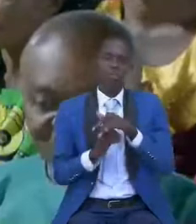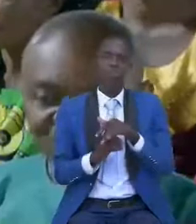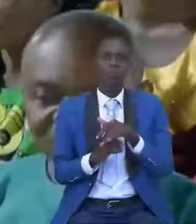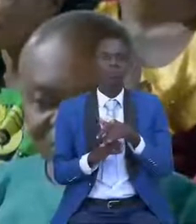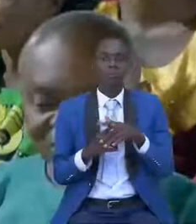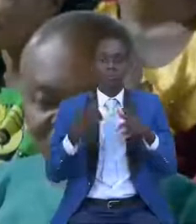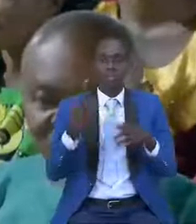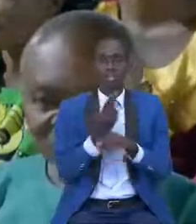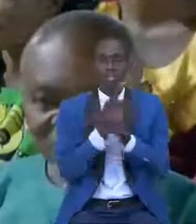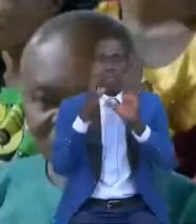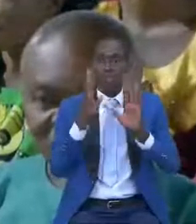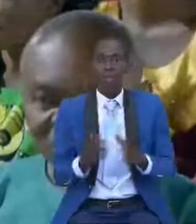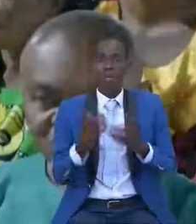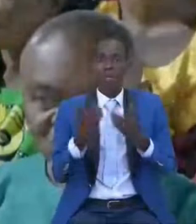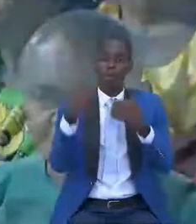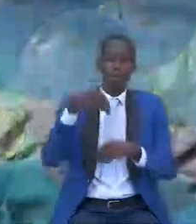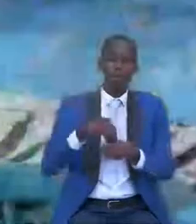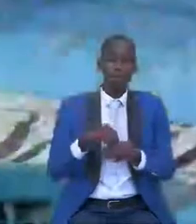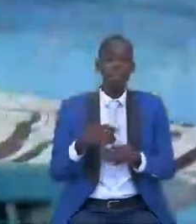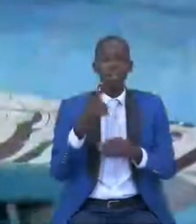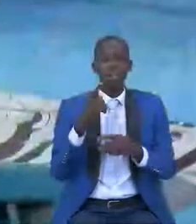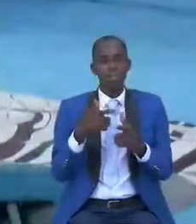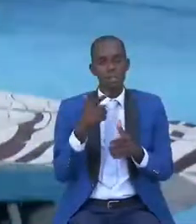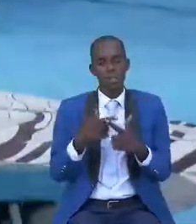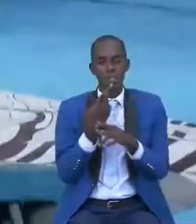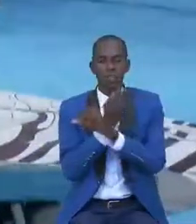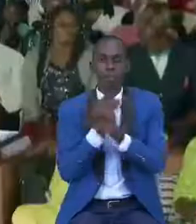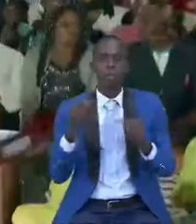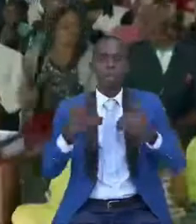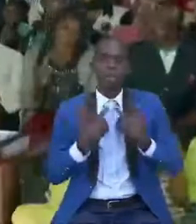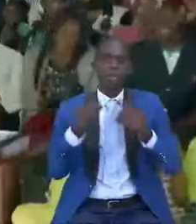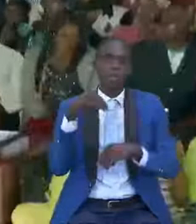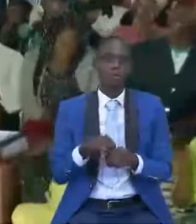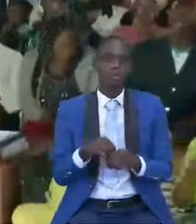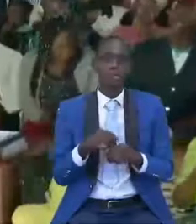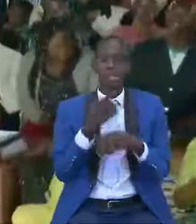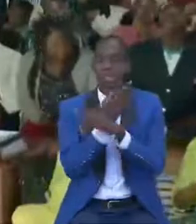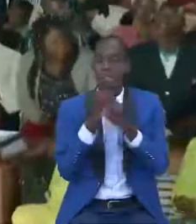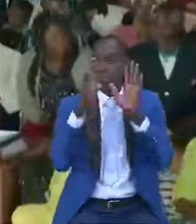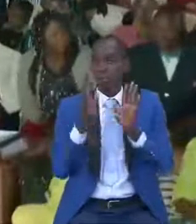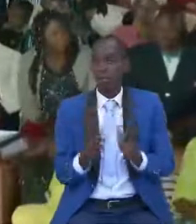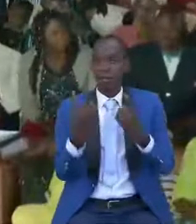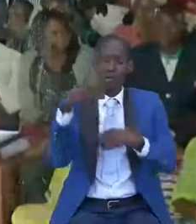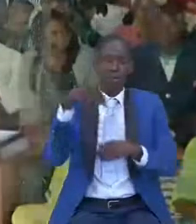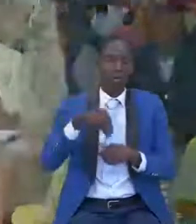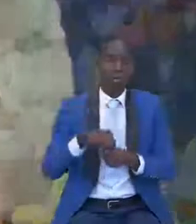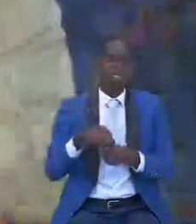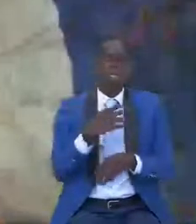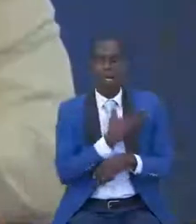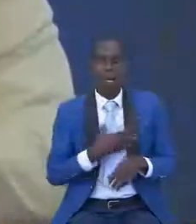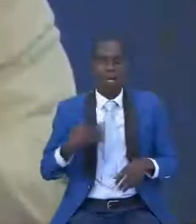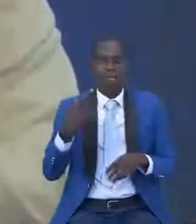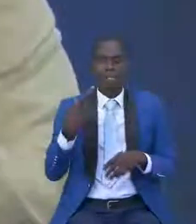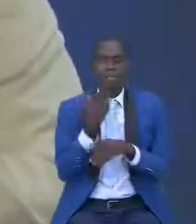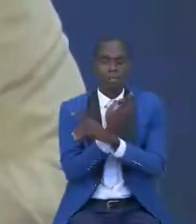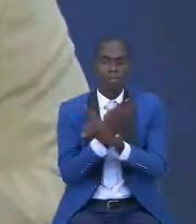entre, la guérison est venue. Le Rédempteur entre, la rédemption est entrée.